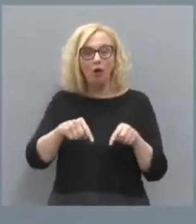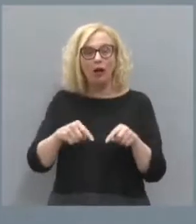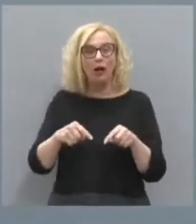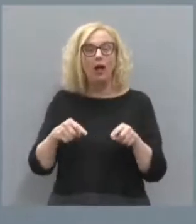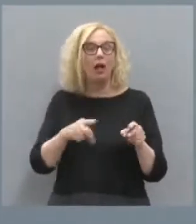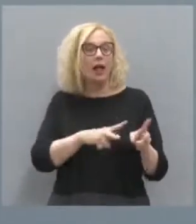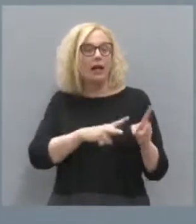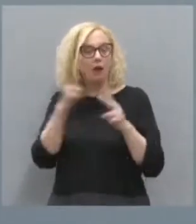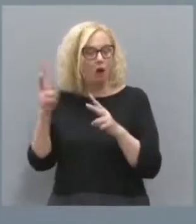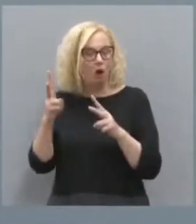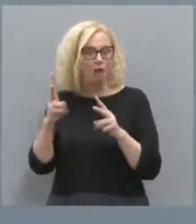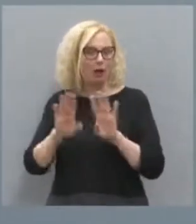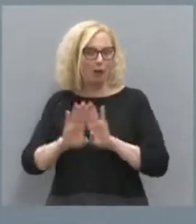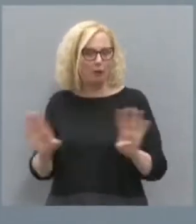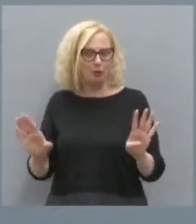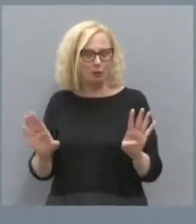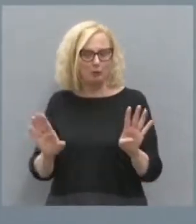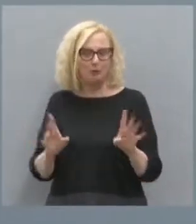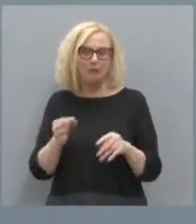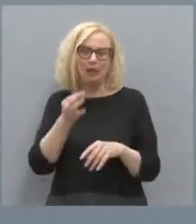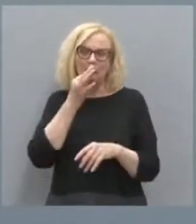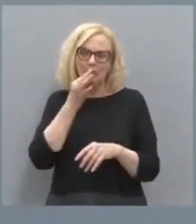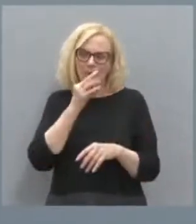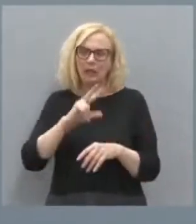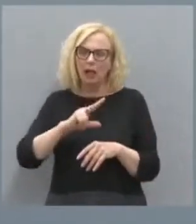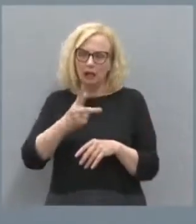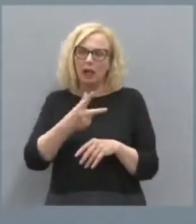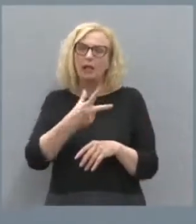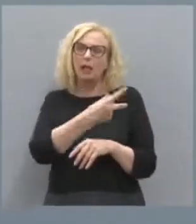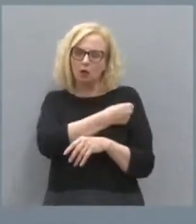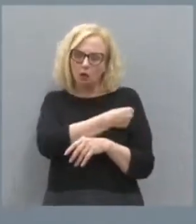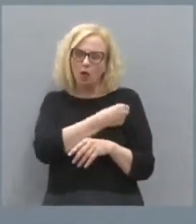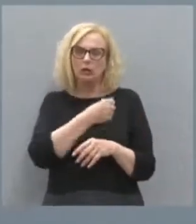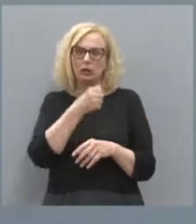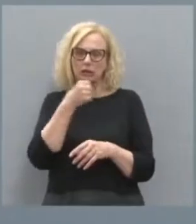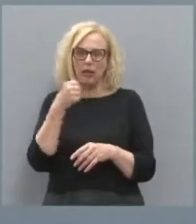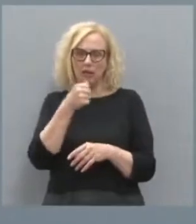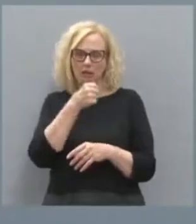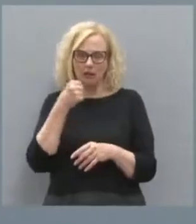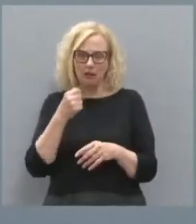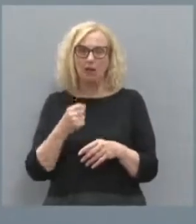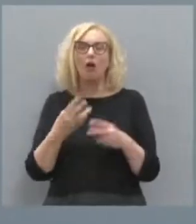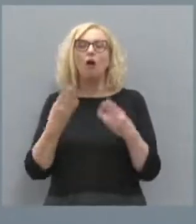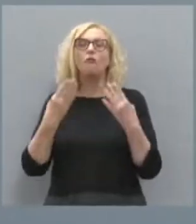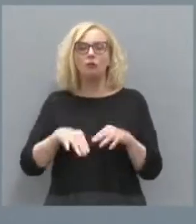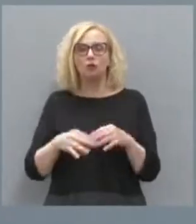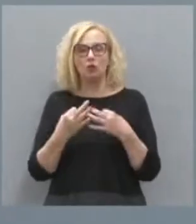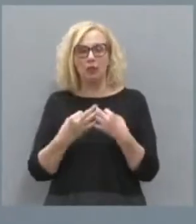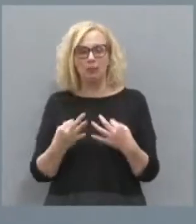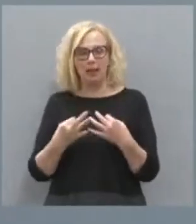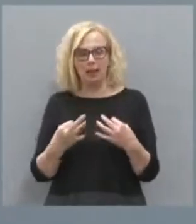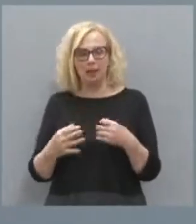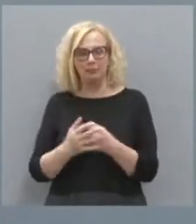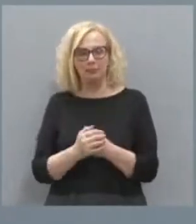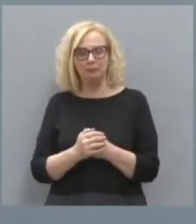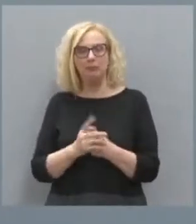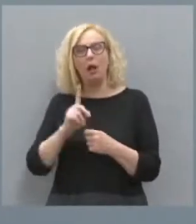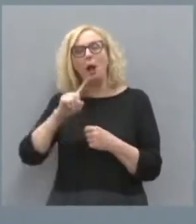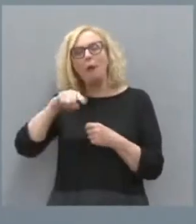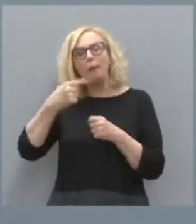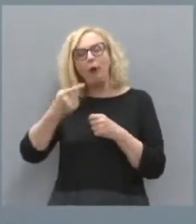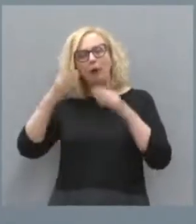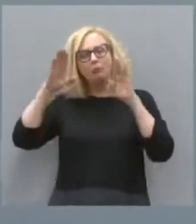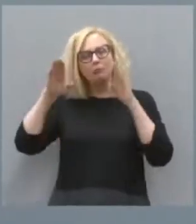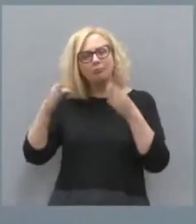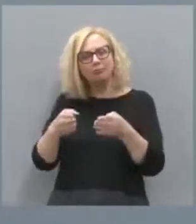quindi la terza dose sul campo funziona estremamente bene e poi dobbiamo impegnarci in quel serbatoio